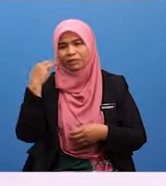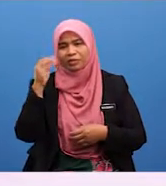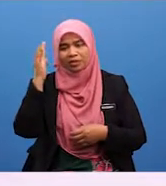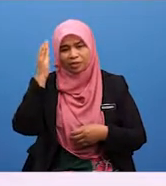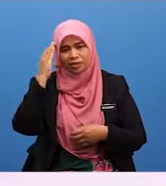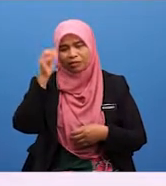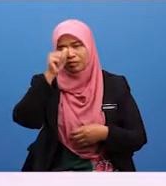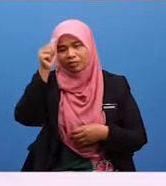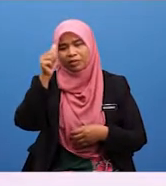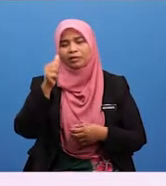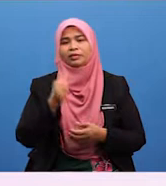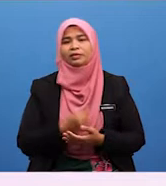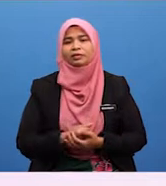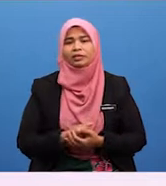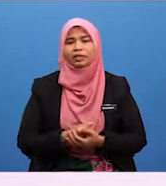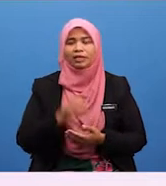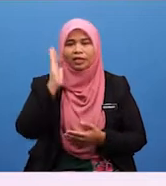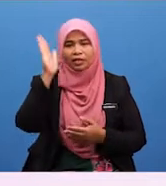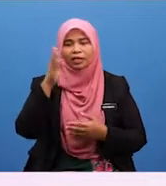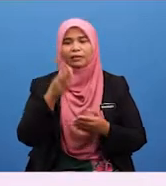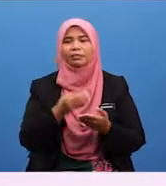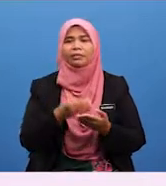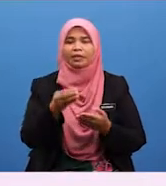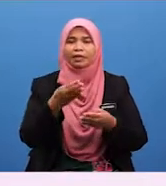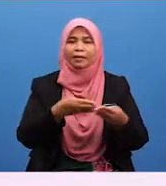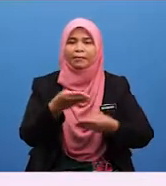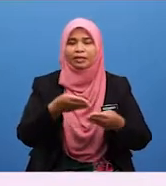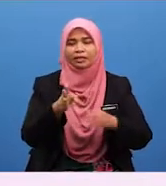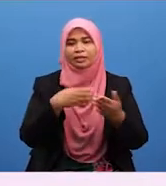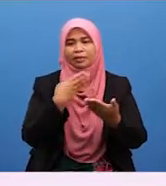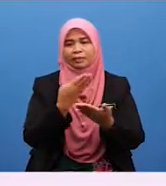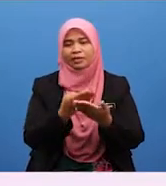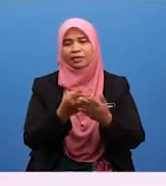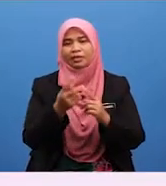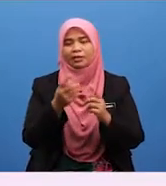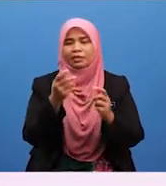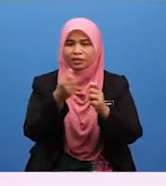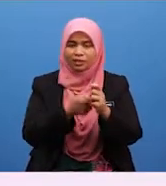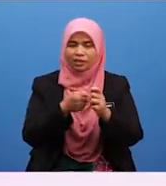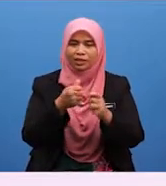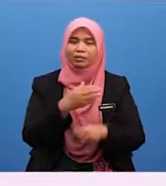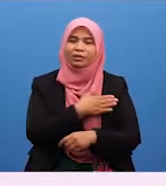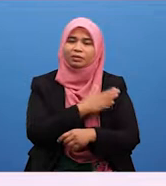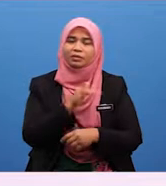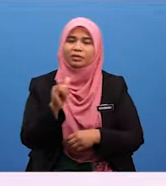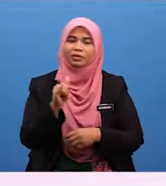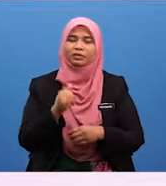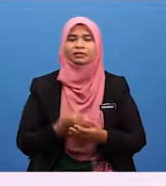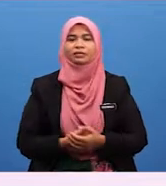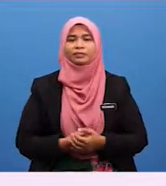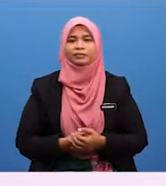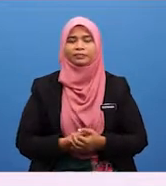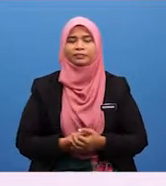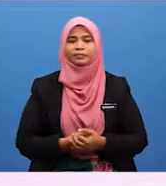tahu Allah SWT akan memberi balasan baik kepada setiap hambanya walaupun